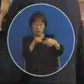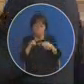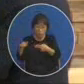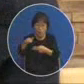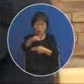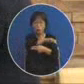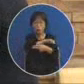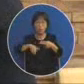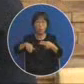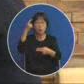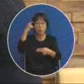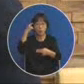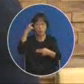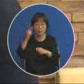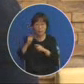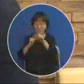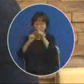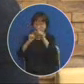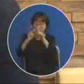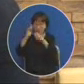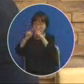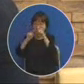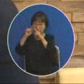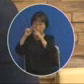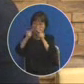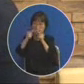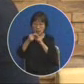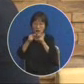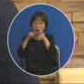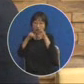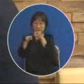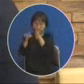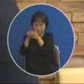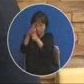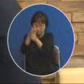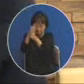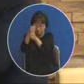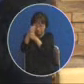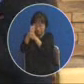말씀과 언약을 붙잡은 모든